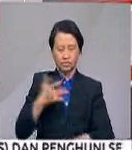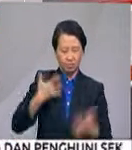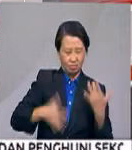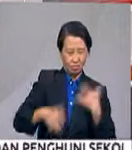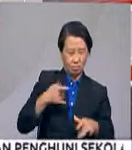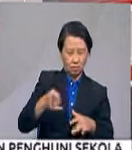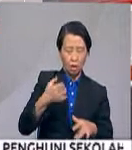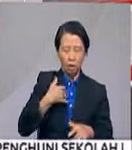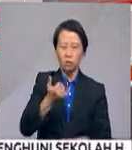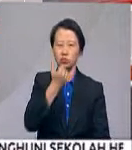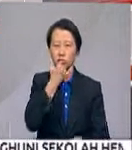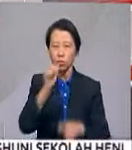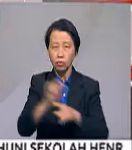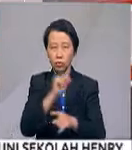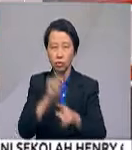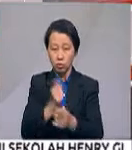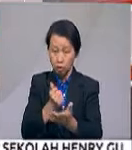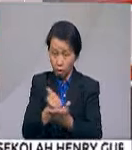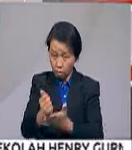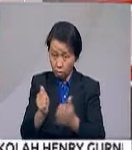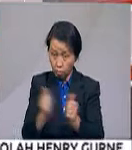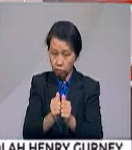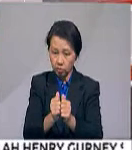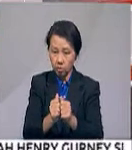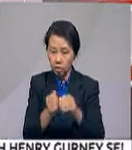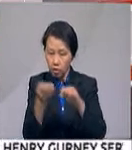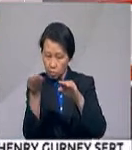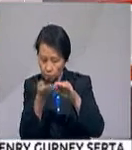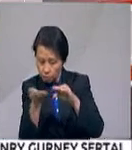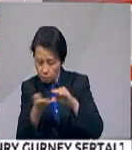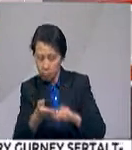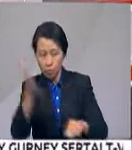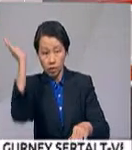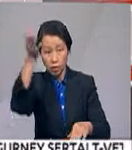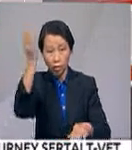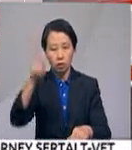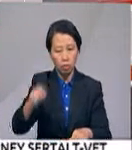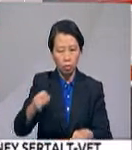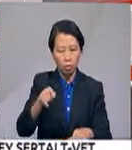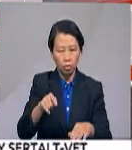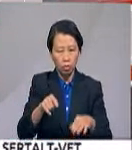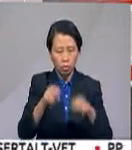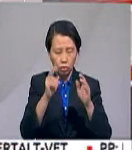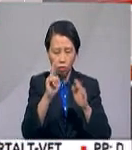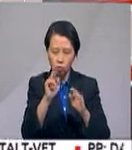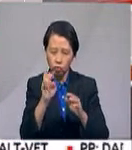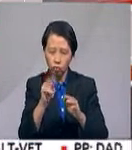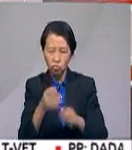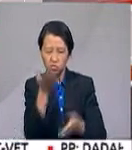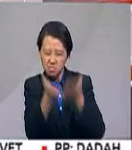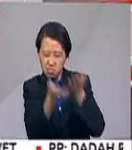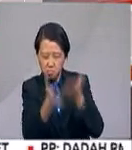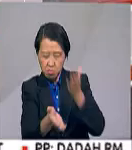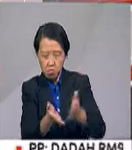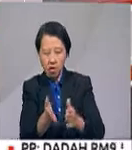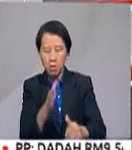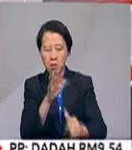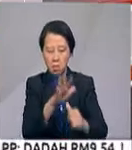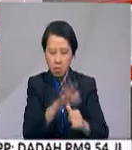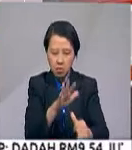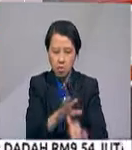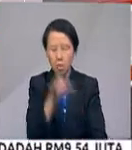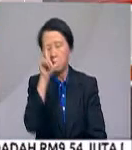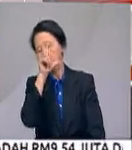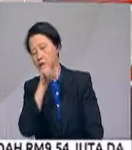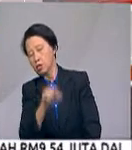jika ada yang menyalahguna amanah itu dengan menyelitkan dalam ceramah mereka unsur-unsur yang mencerca, menyindir dan